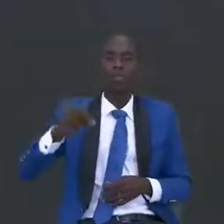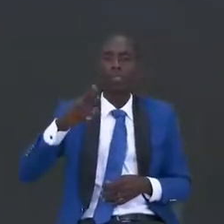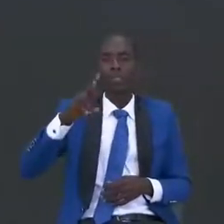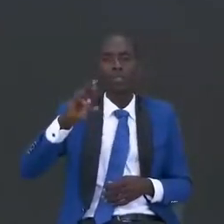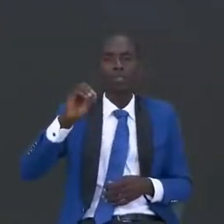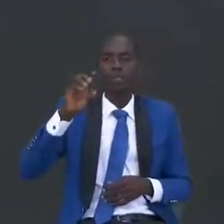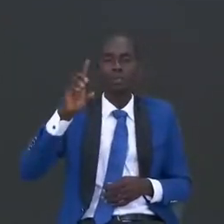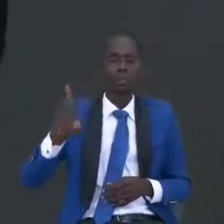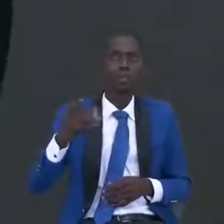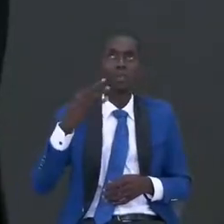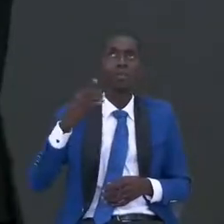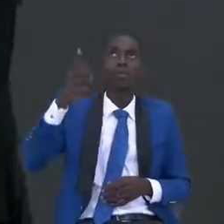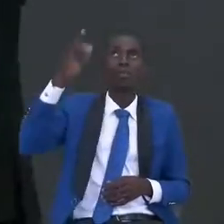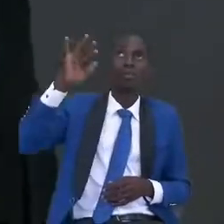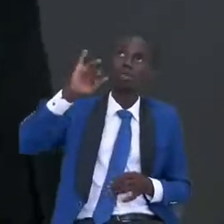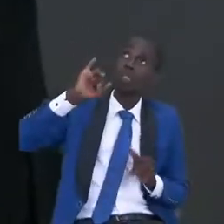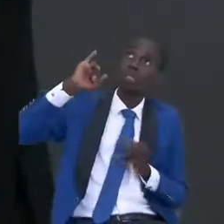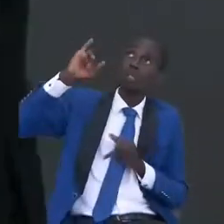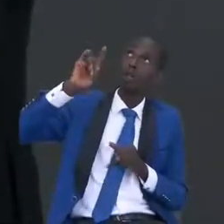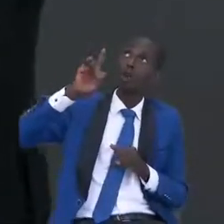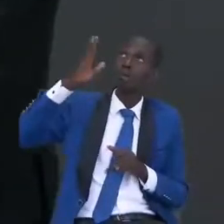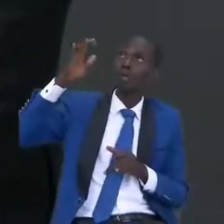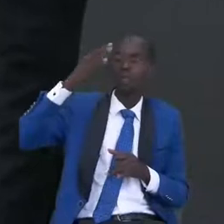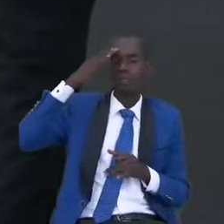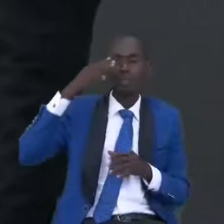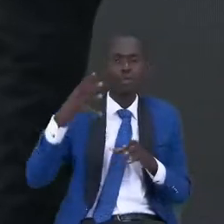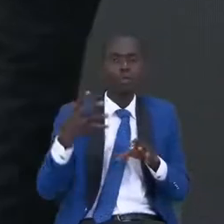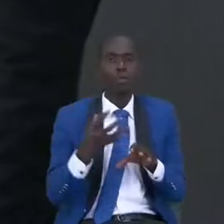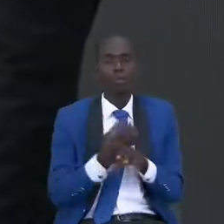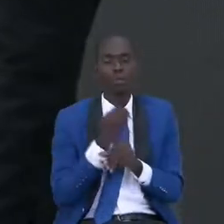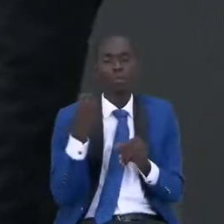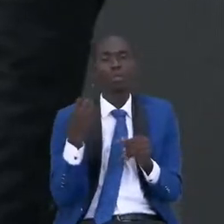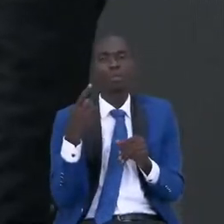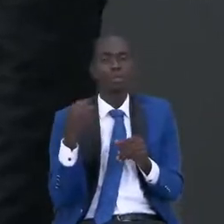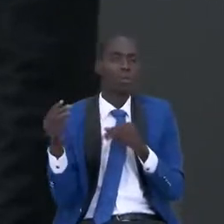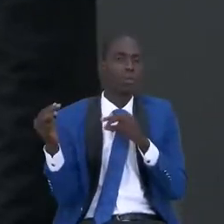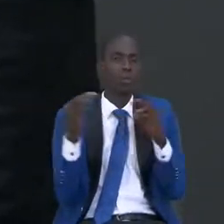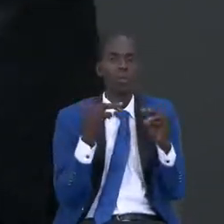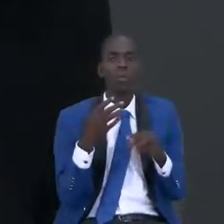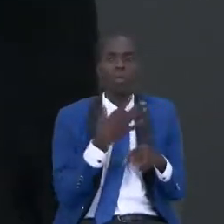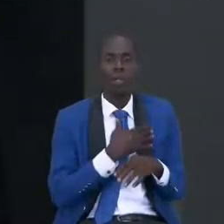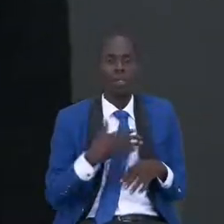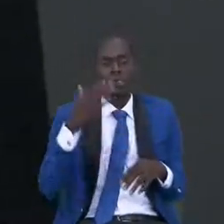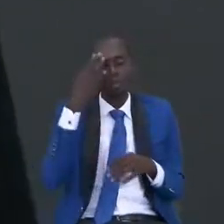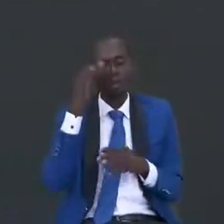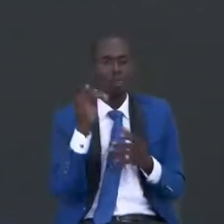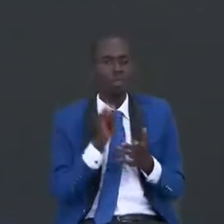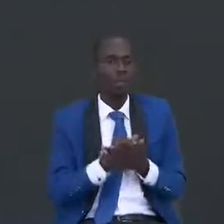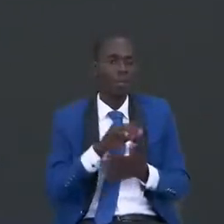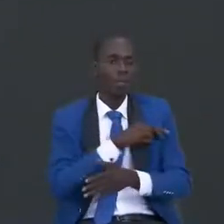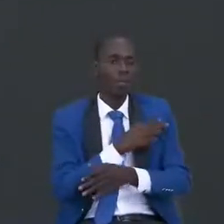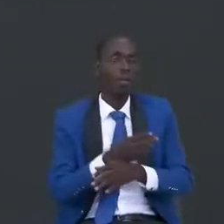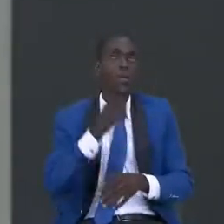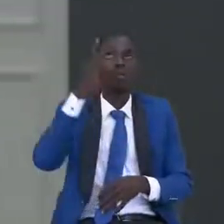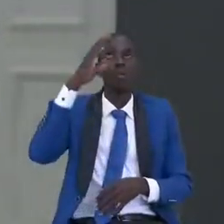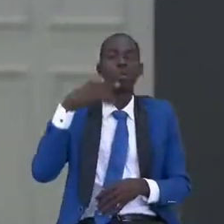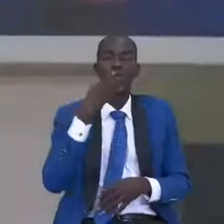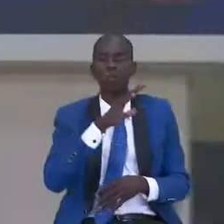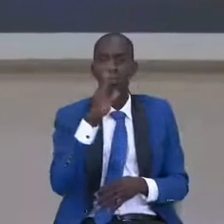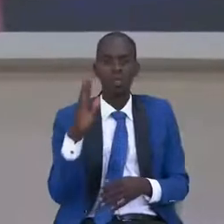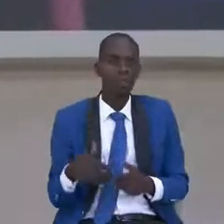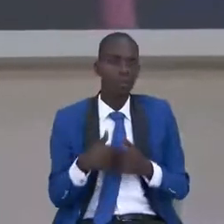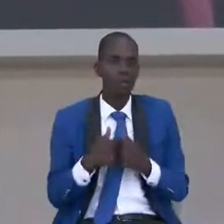Dieu. Il savait que le Dieu puissant est le Dieu puissant qui n'a perdu aucune bataille. Il savait que